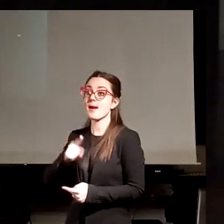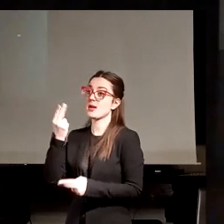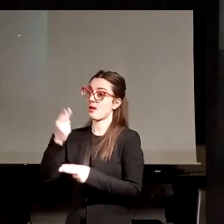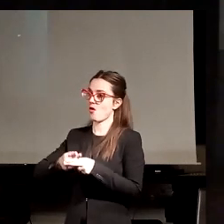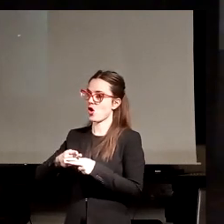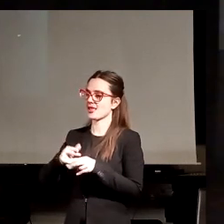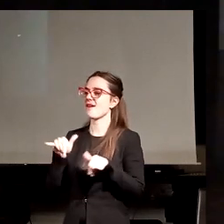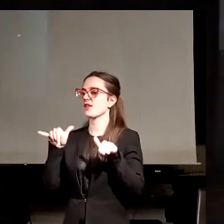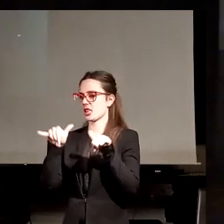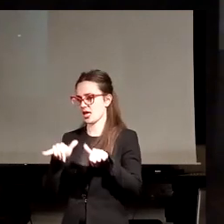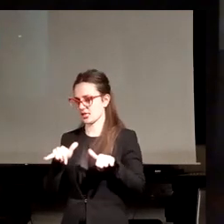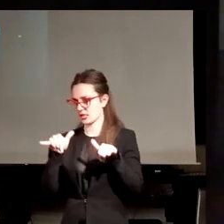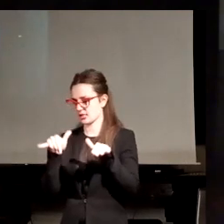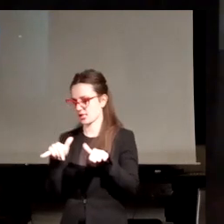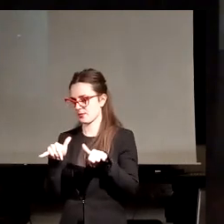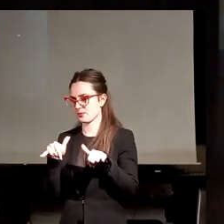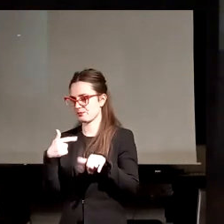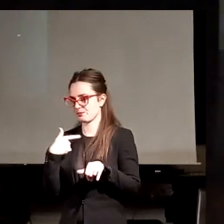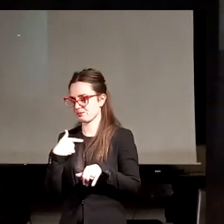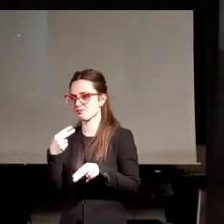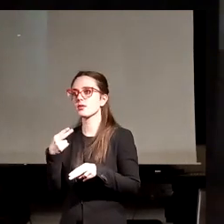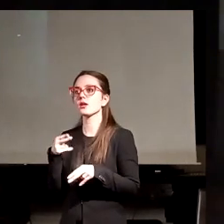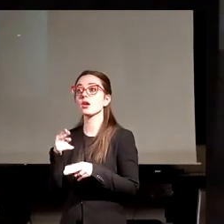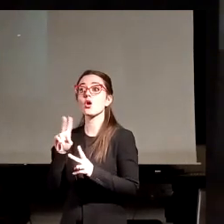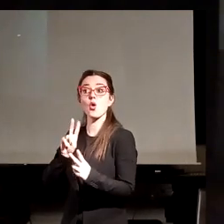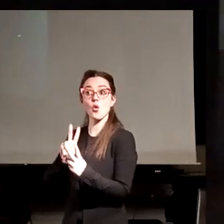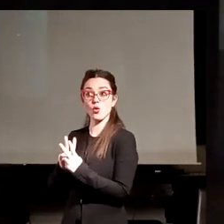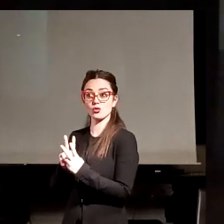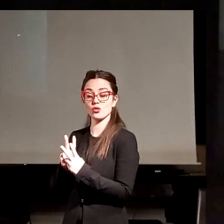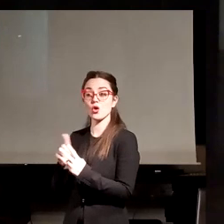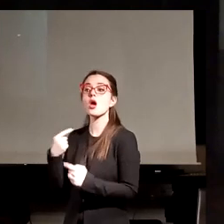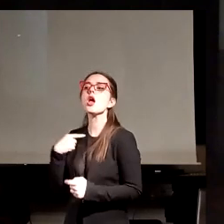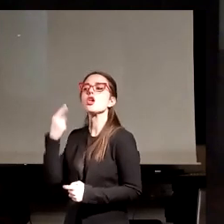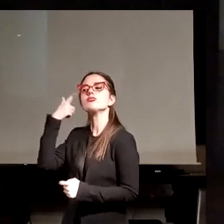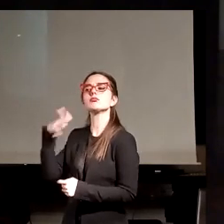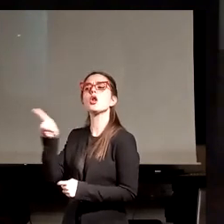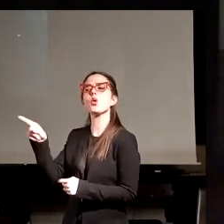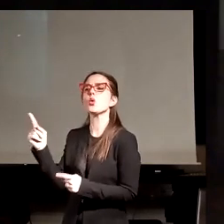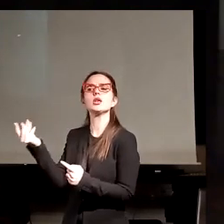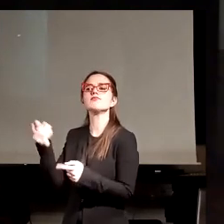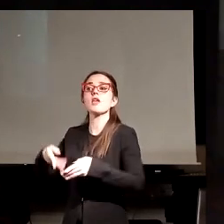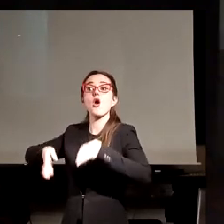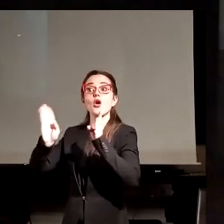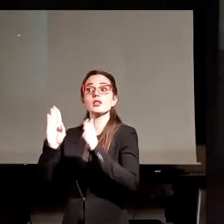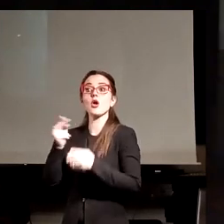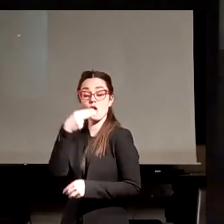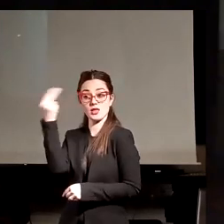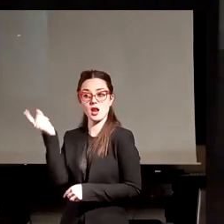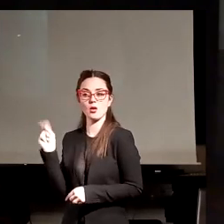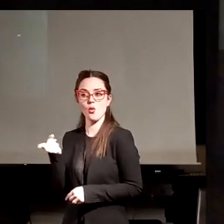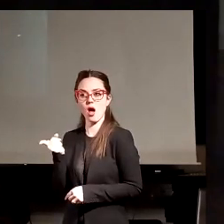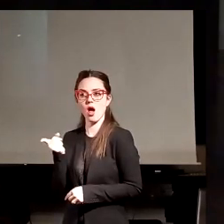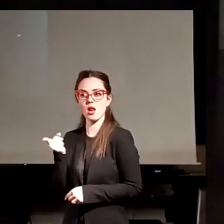venezia e io sapevo in che hotel stava chiesi a mia madre che era spagnola mia madre